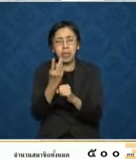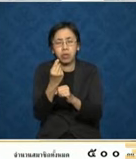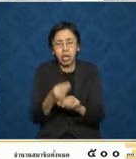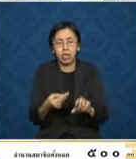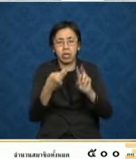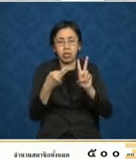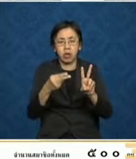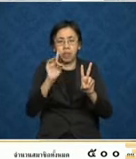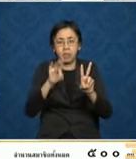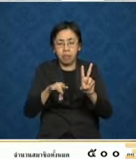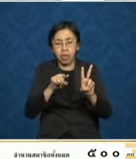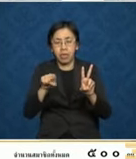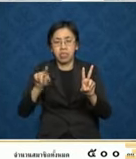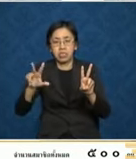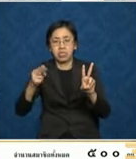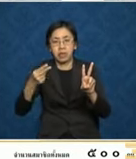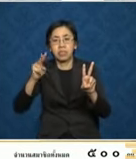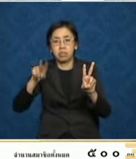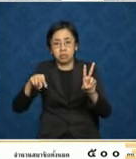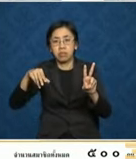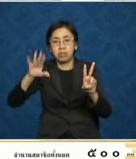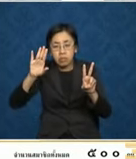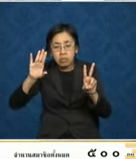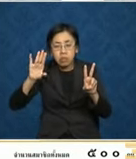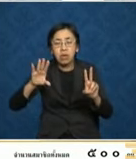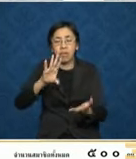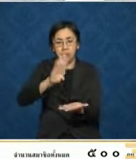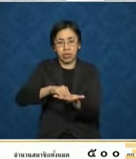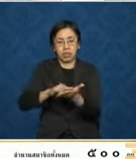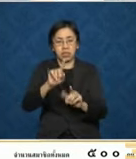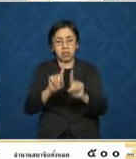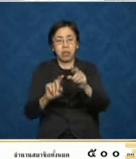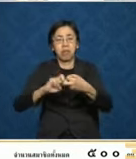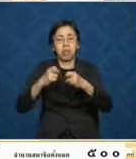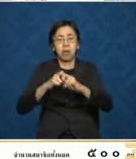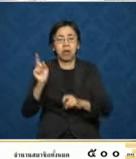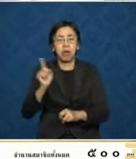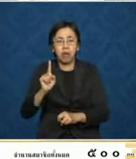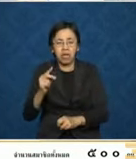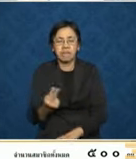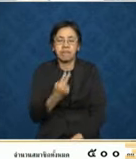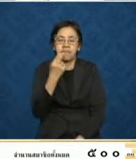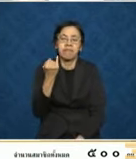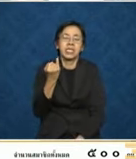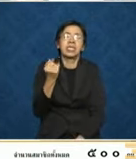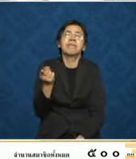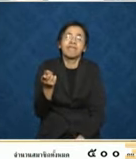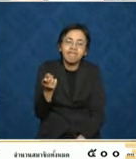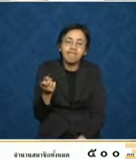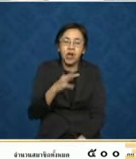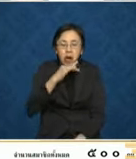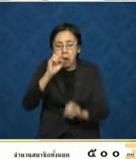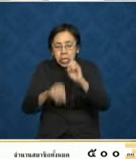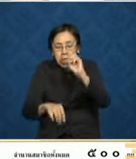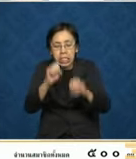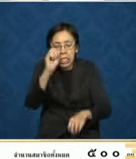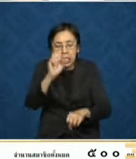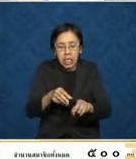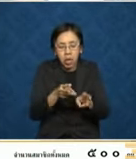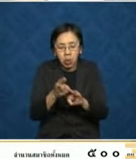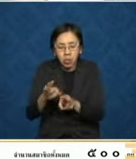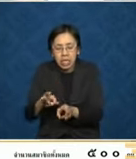กว่าคนถึง 32,000 กว่าคนท่านประธานคะก็เกิดจากปัญหาอุปสรรคหลายๆอย่างจากการกำจัดขยะขององค์กรป